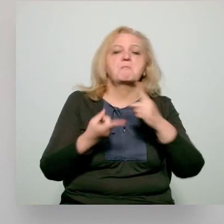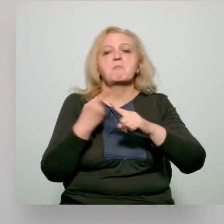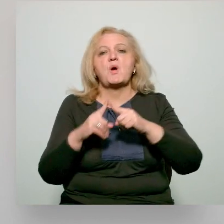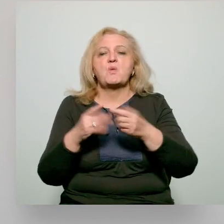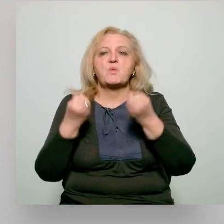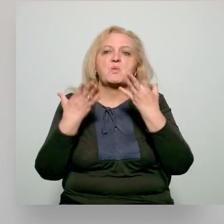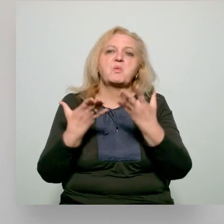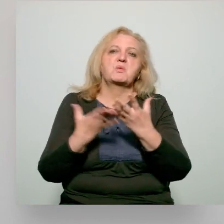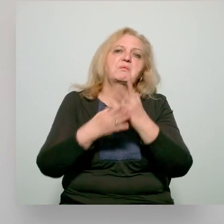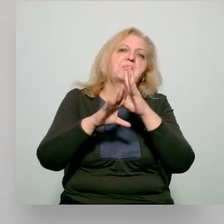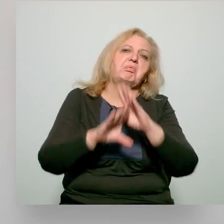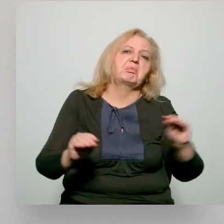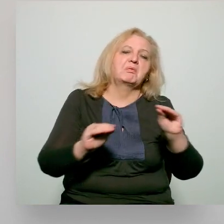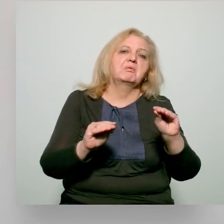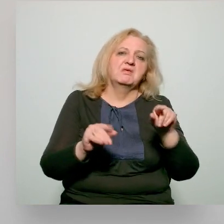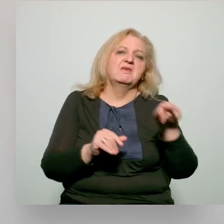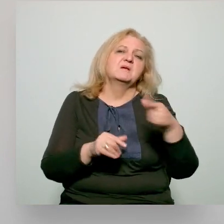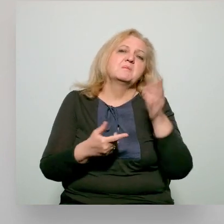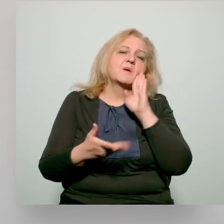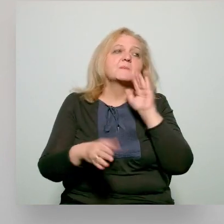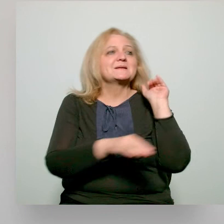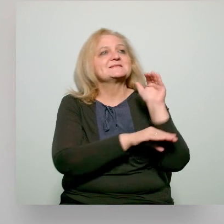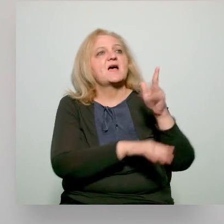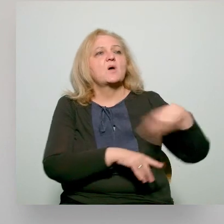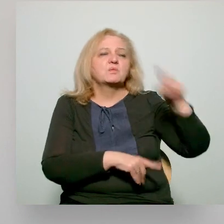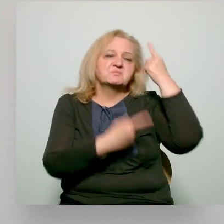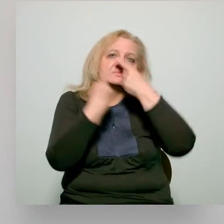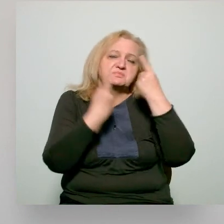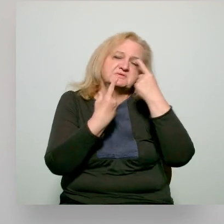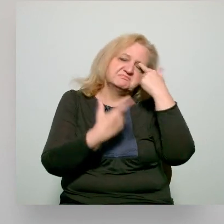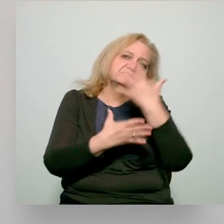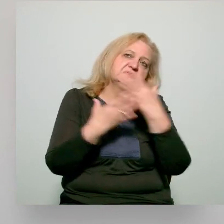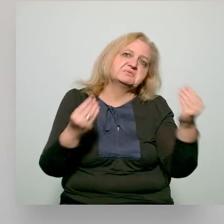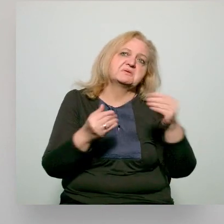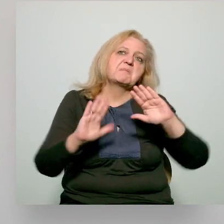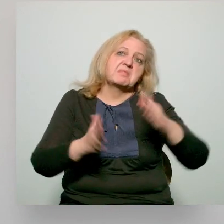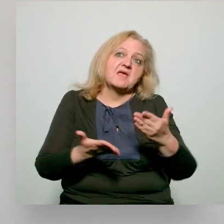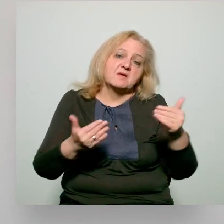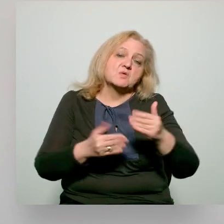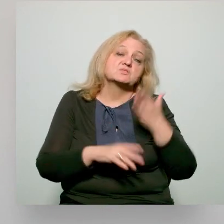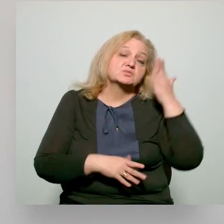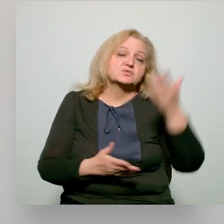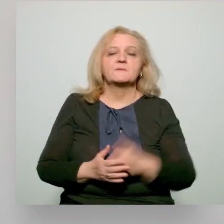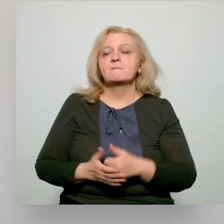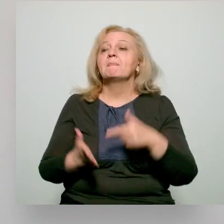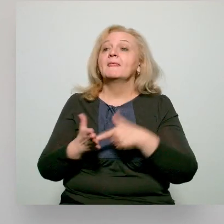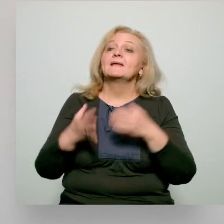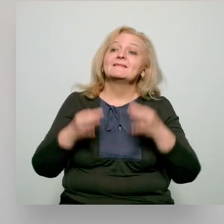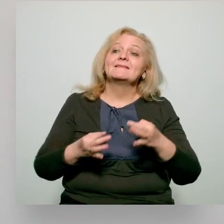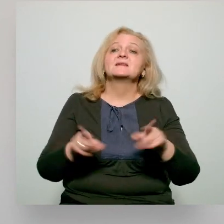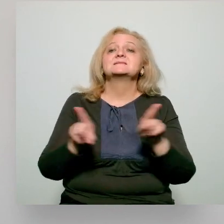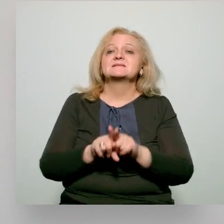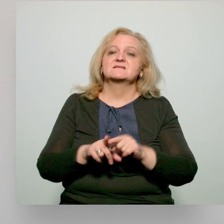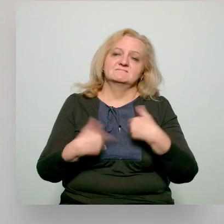kulturalnej na Zachodzie. I chciałbym to jeszcze raz zaakcentować, skierować moje słowa do wszystkich przyjaciół na